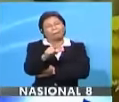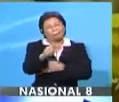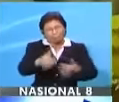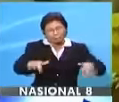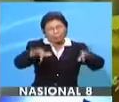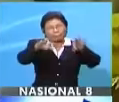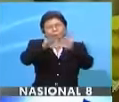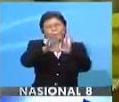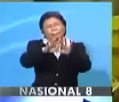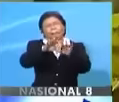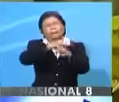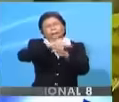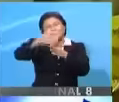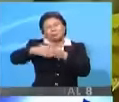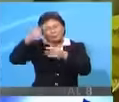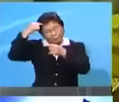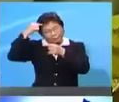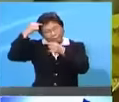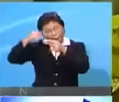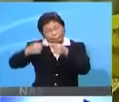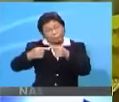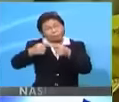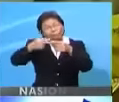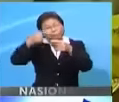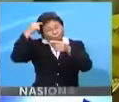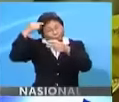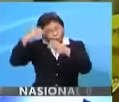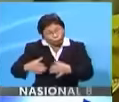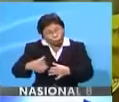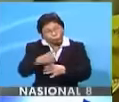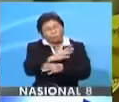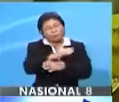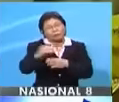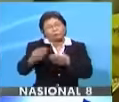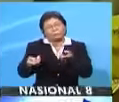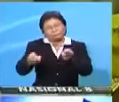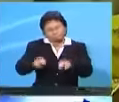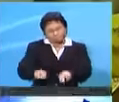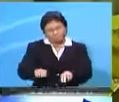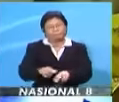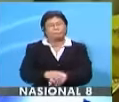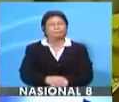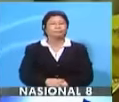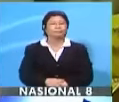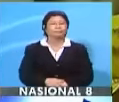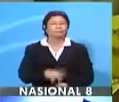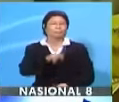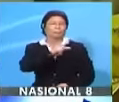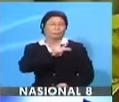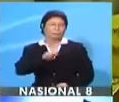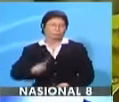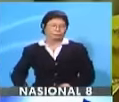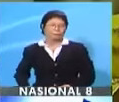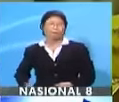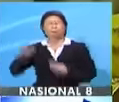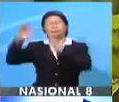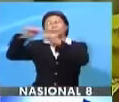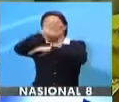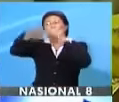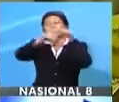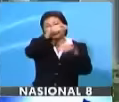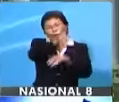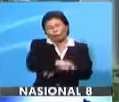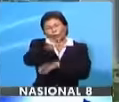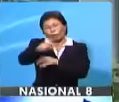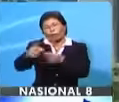telah diputus dan dimeteraikan. Tuanku Abdul Halim terus berharap semua pihak